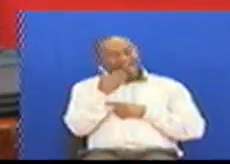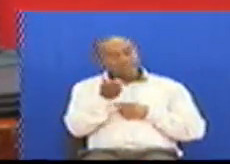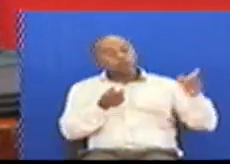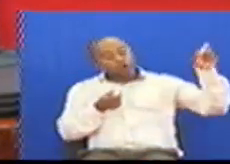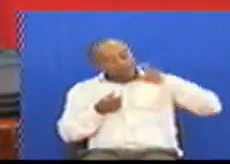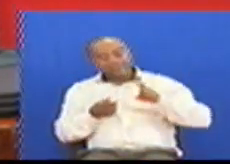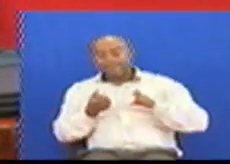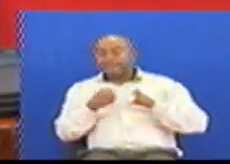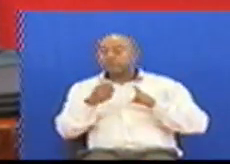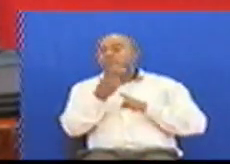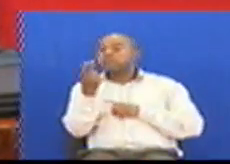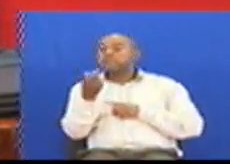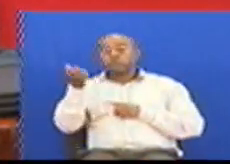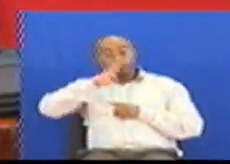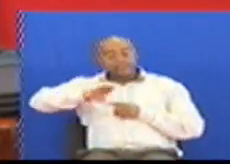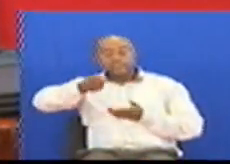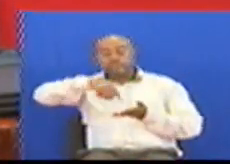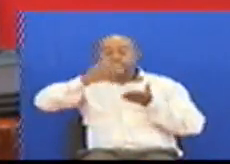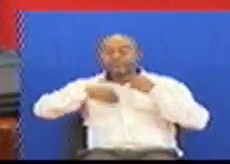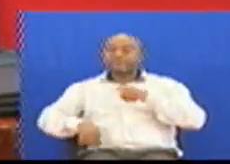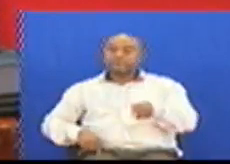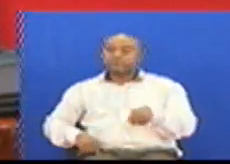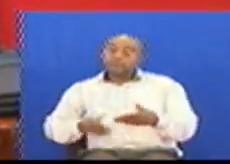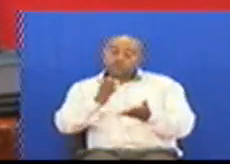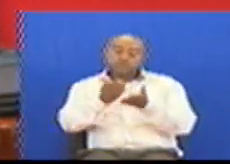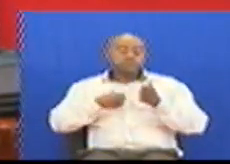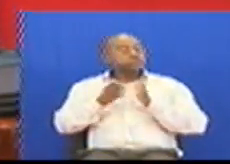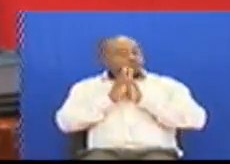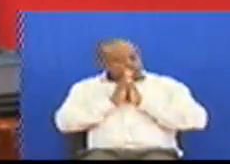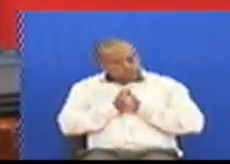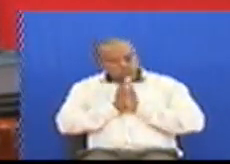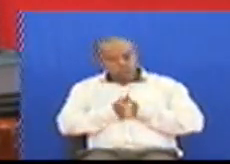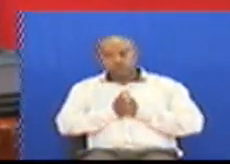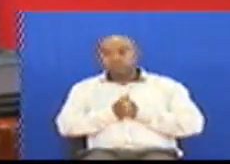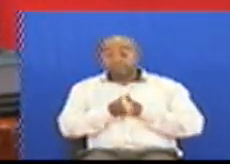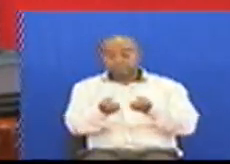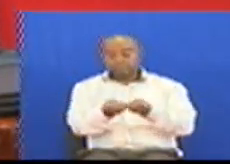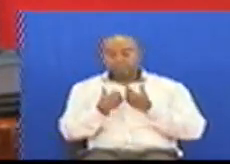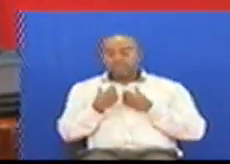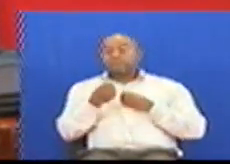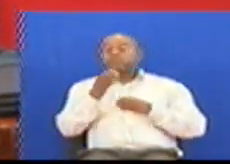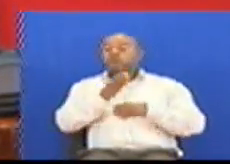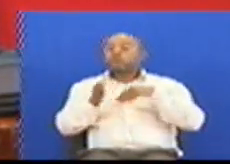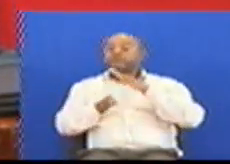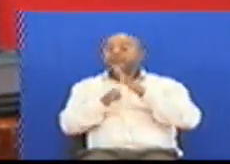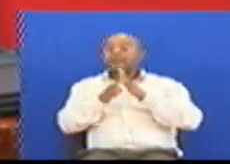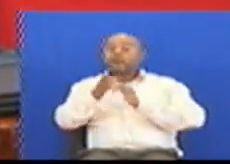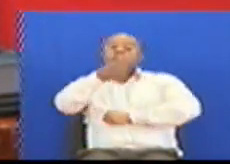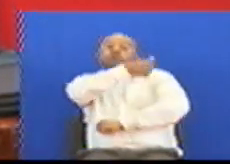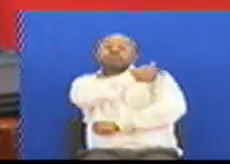kwamba kila tarafa iweze kuwa na kituo cha afya. Tunashukuru pia tumepata fedha za kujenga hospitali ya Ulaya. Nimeona kwenye